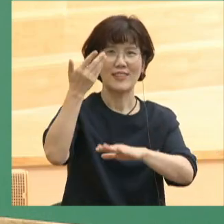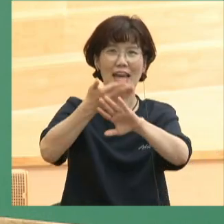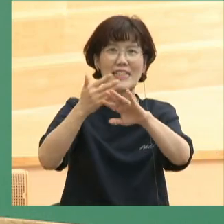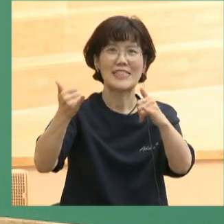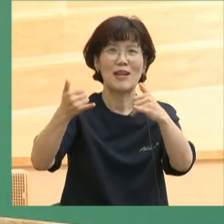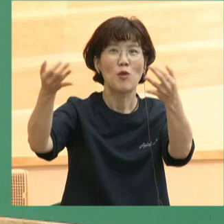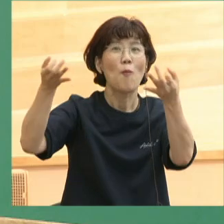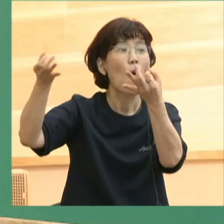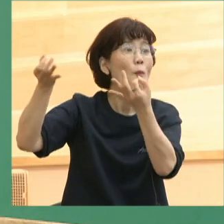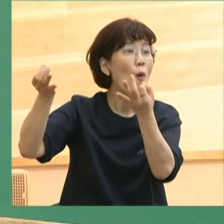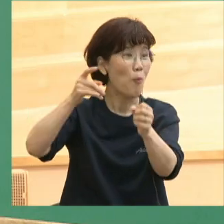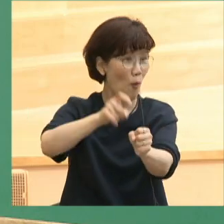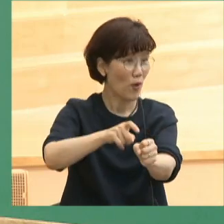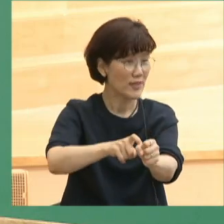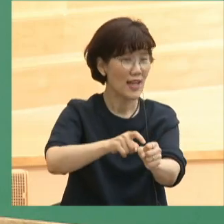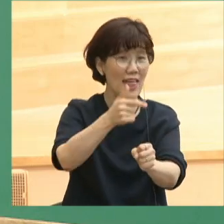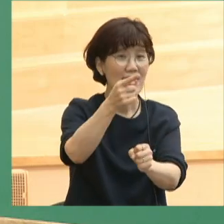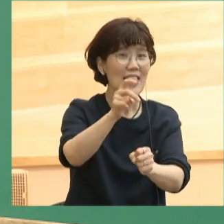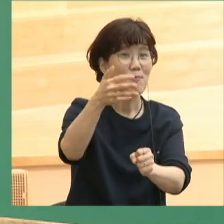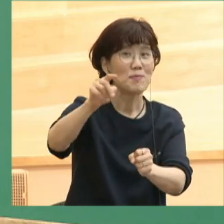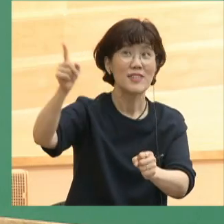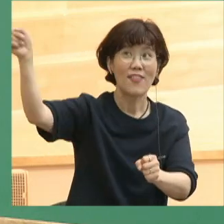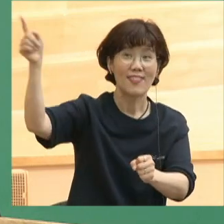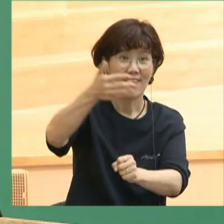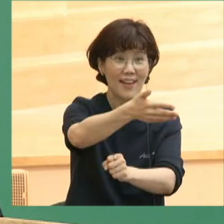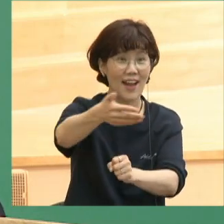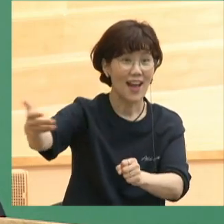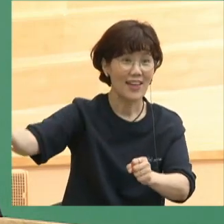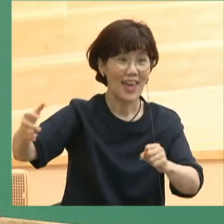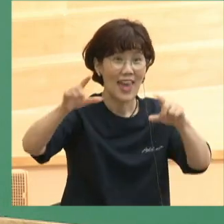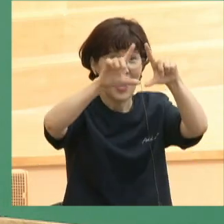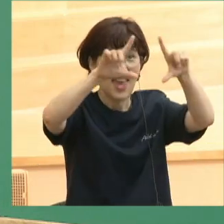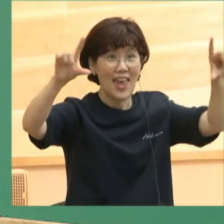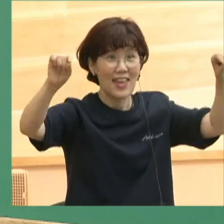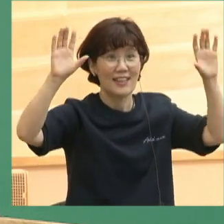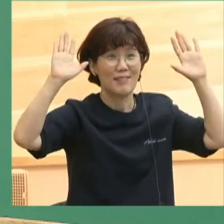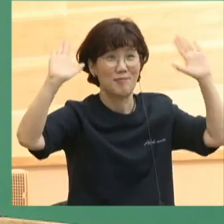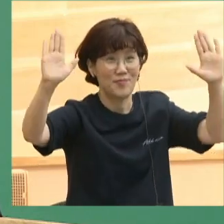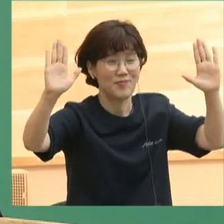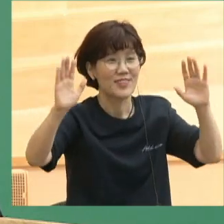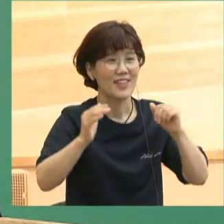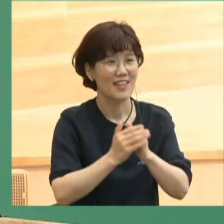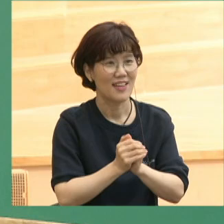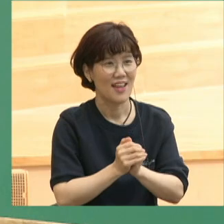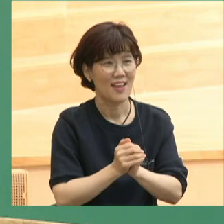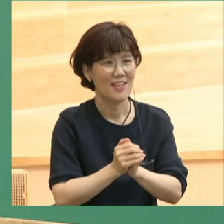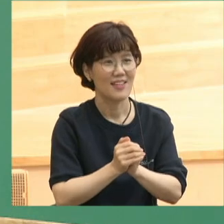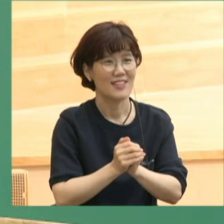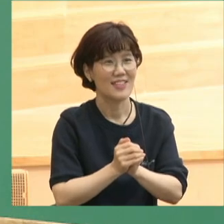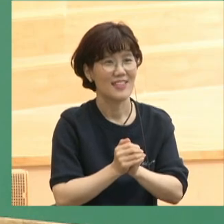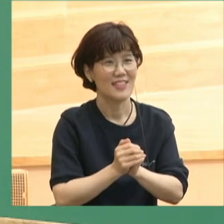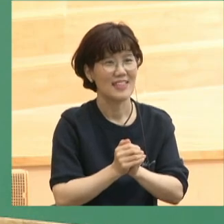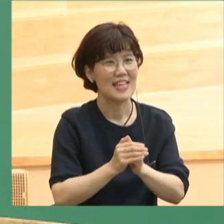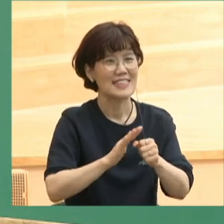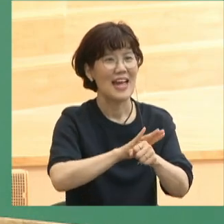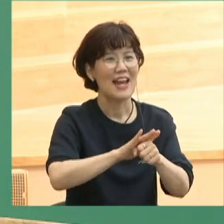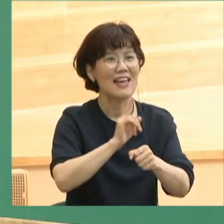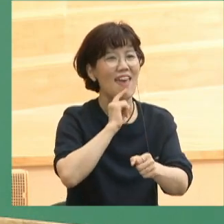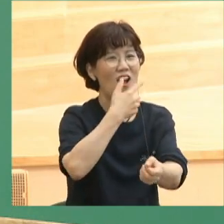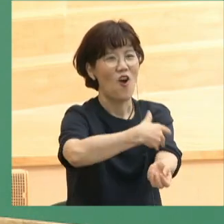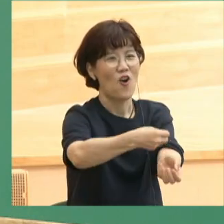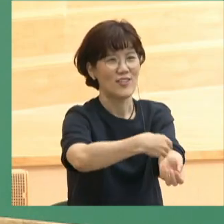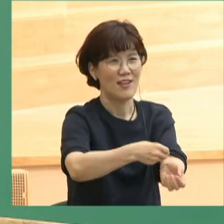보라고 남천강변 현수막 사랑의 헌혈 딱 붙여놨잖아요. 한